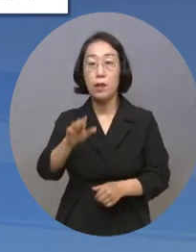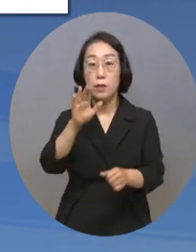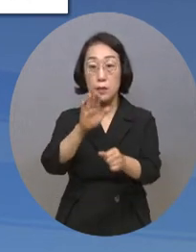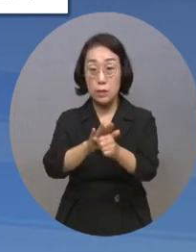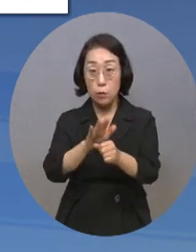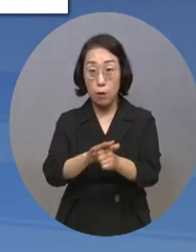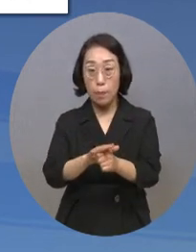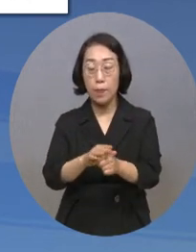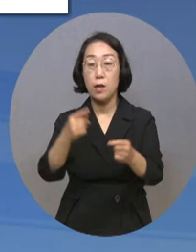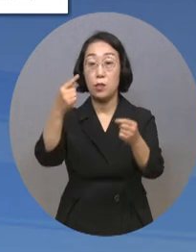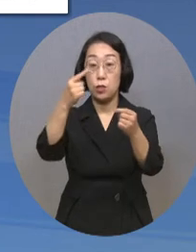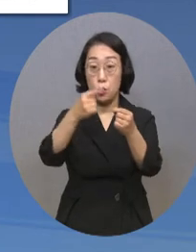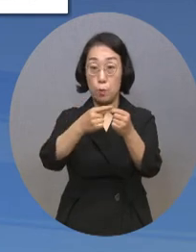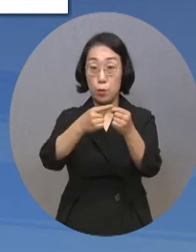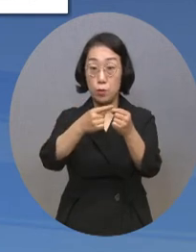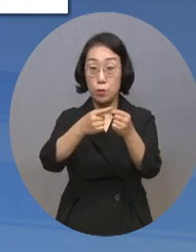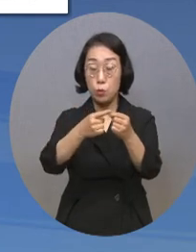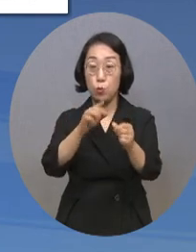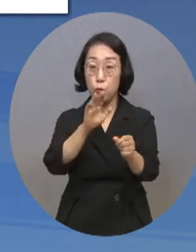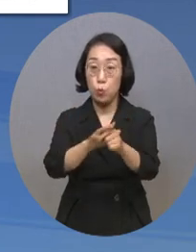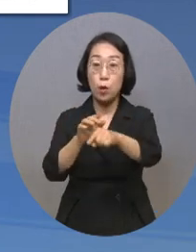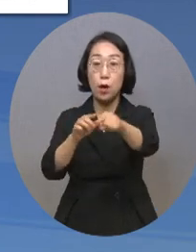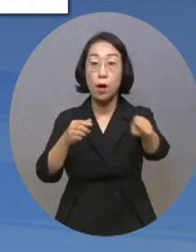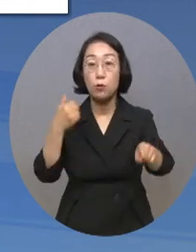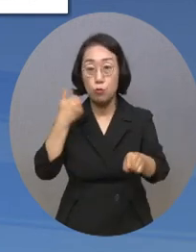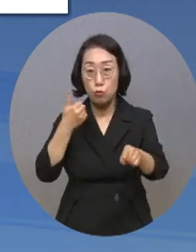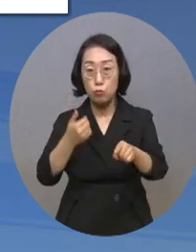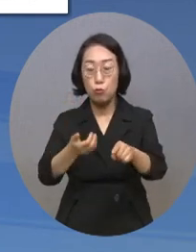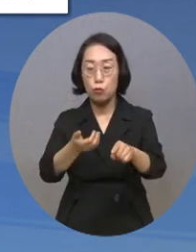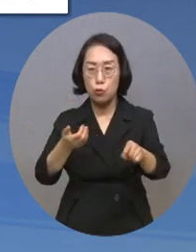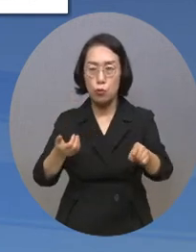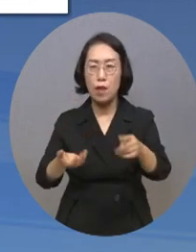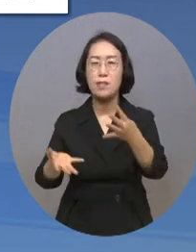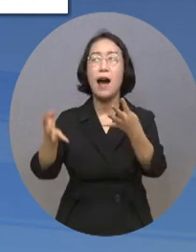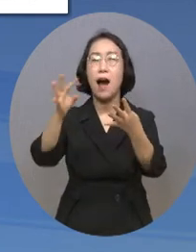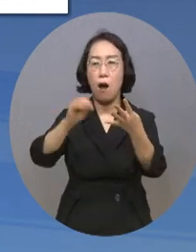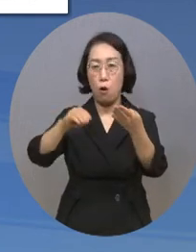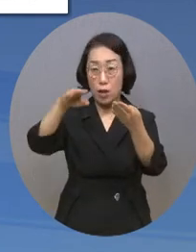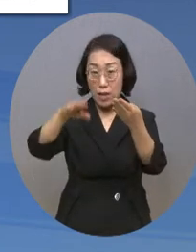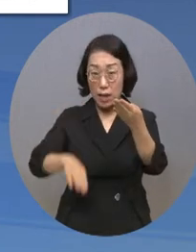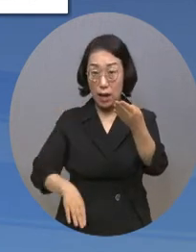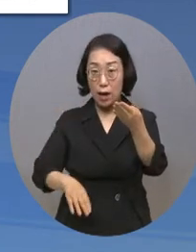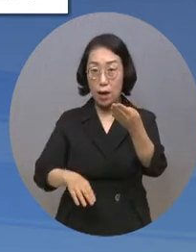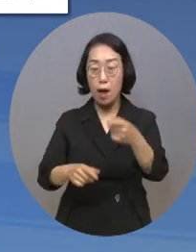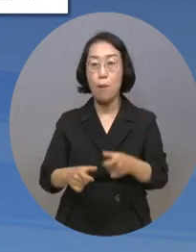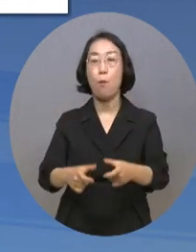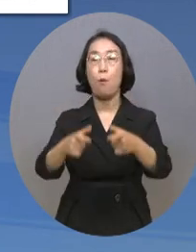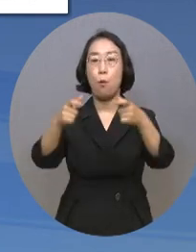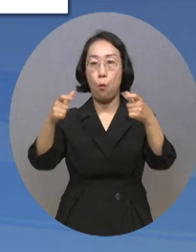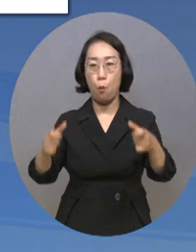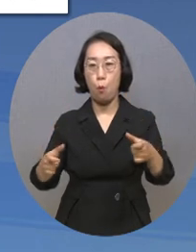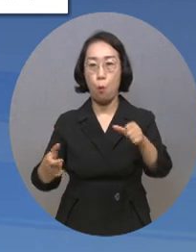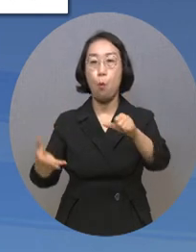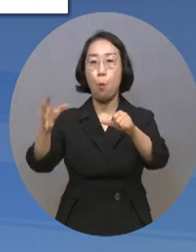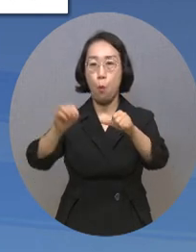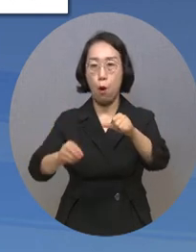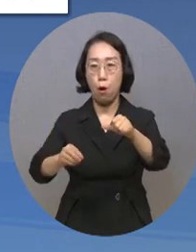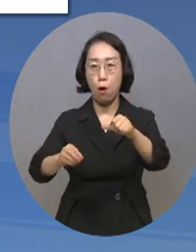국민취업지원제도 1유형 수급 대상은 종전 재산액 4억 원 이하에서 5억 원 이하로